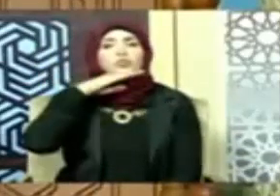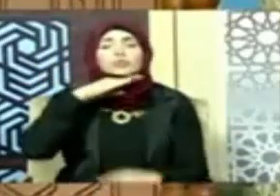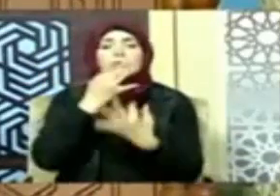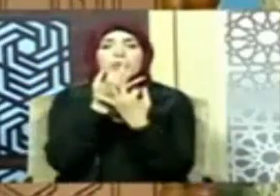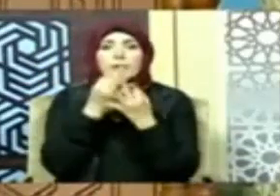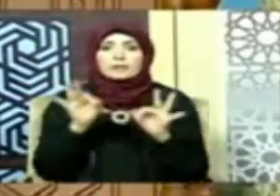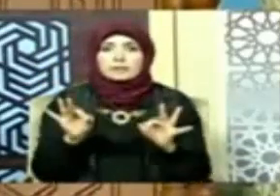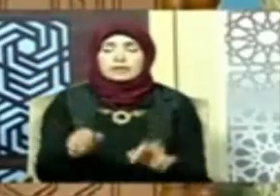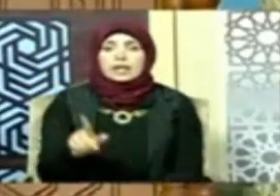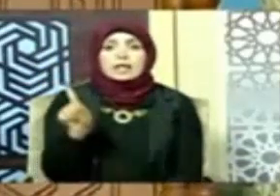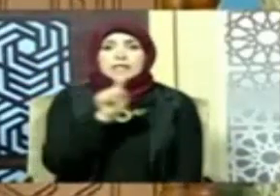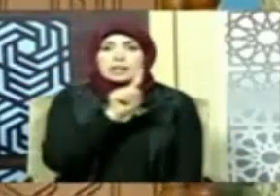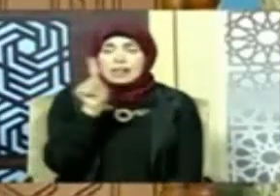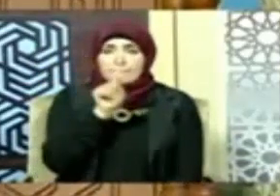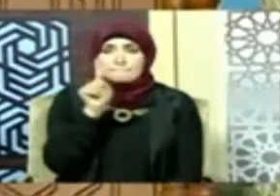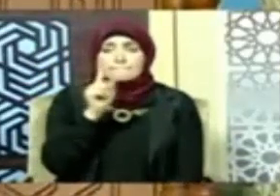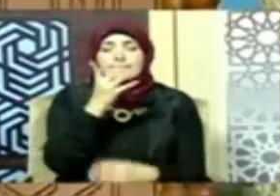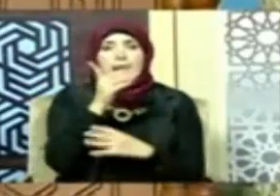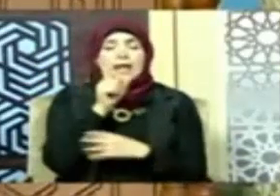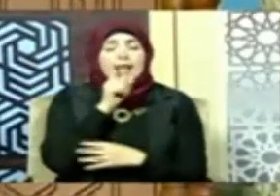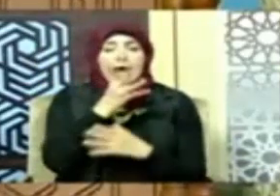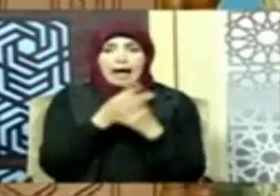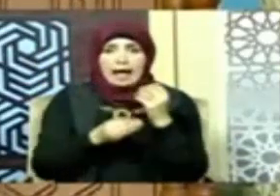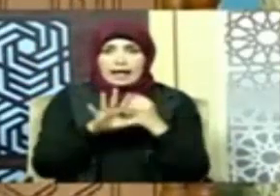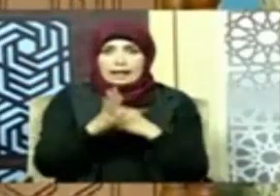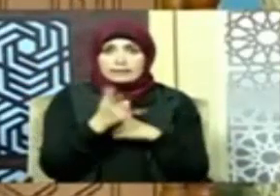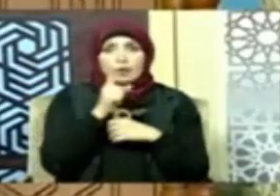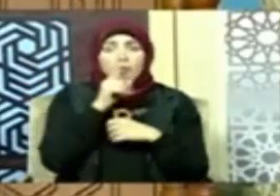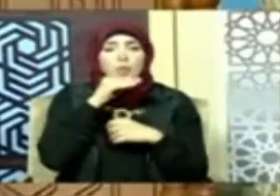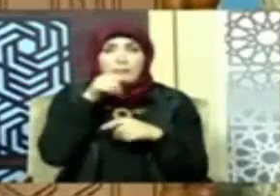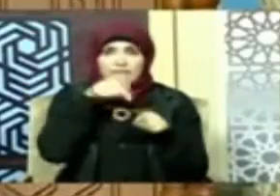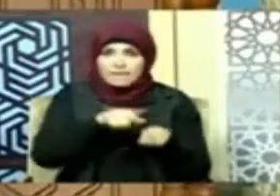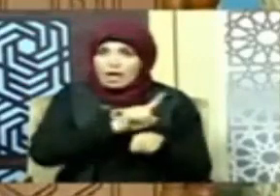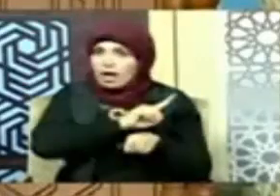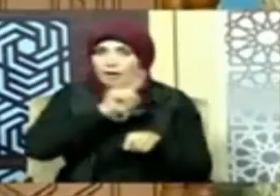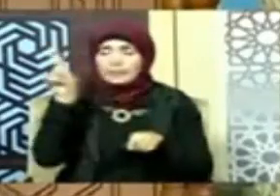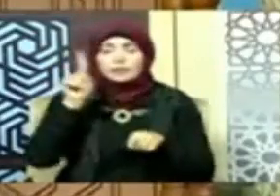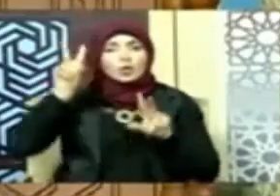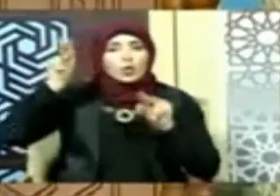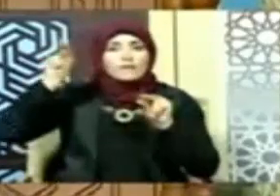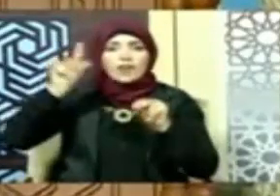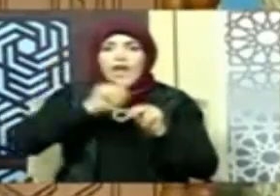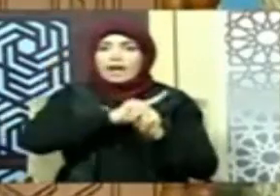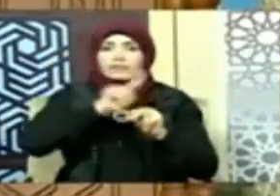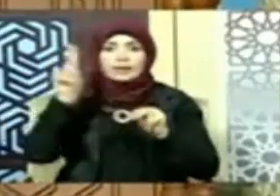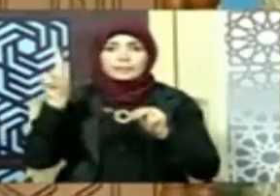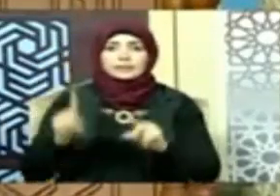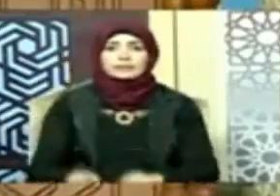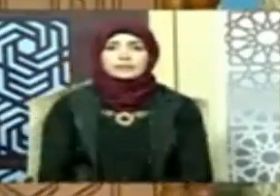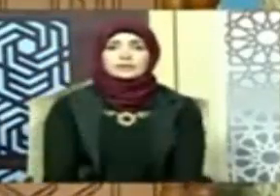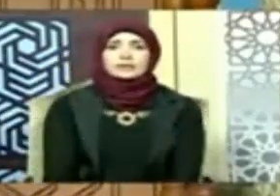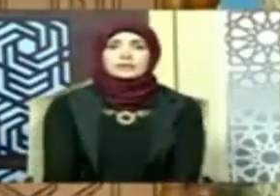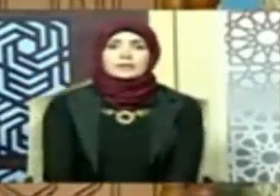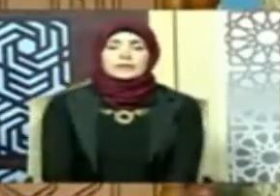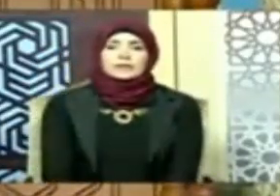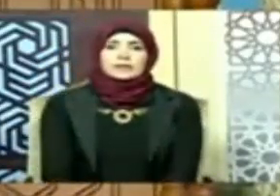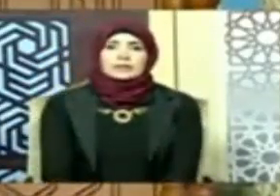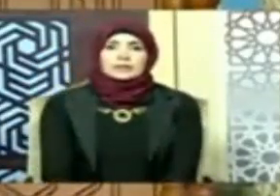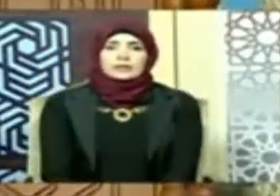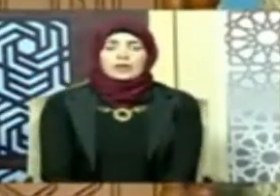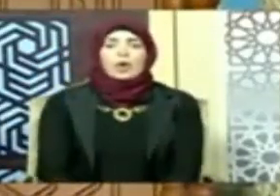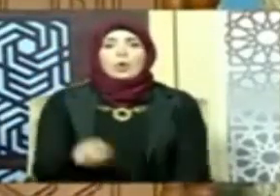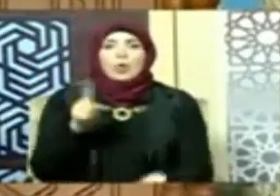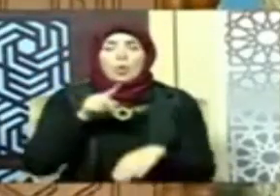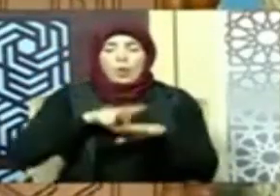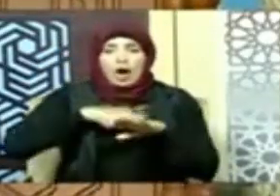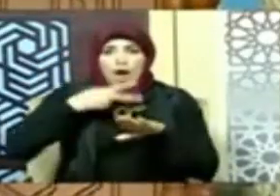الصمد الذي لم يلد ولم يولد ولم يكن له كفوا أحد،